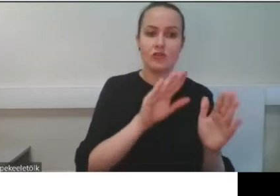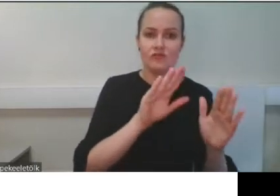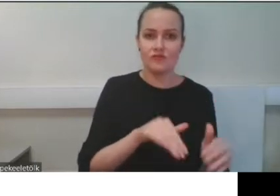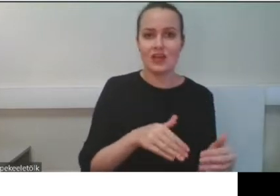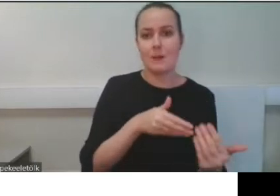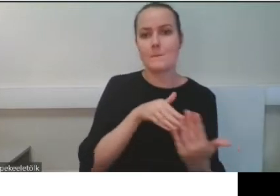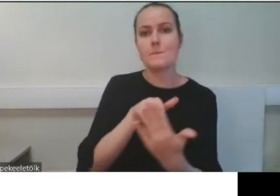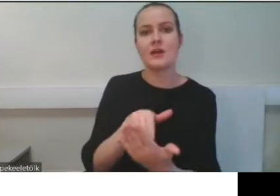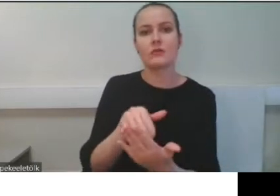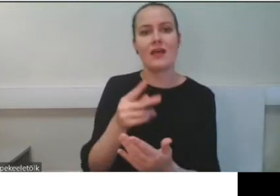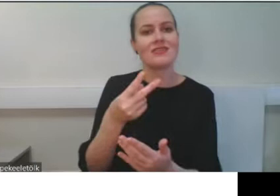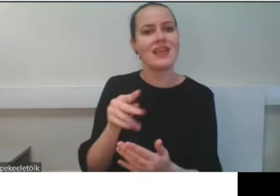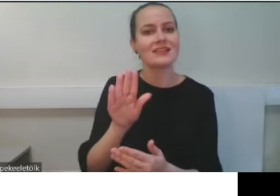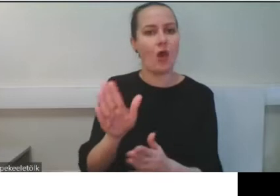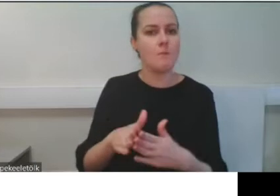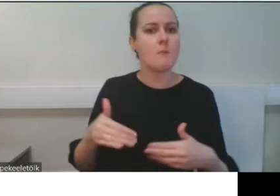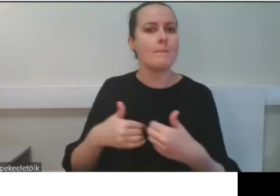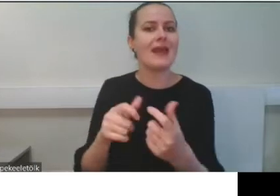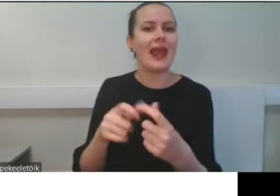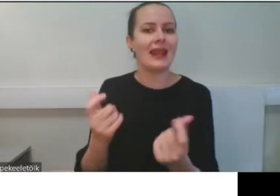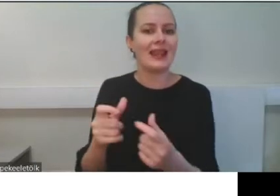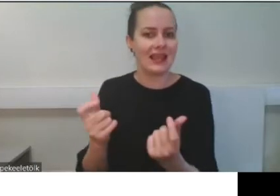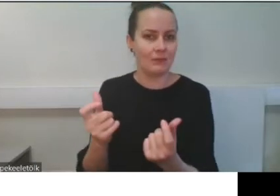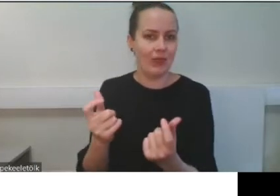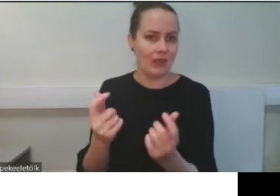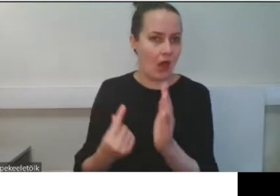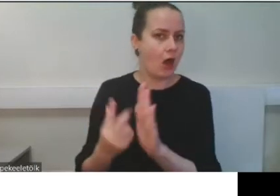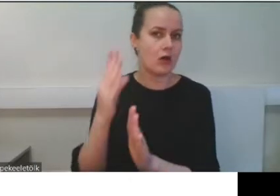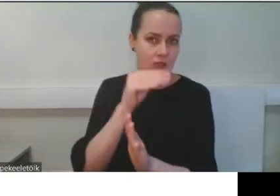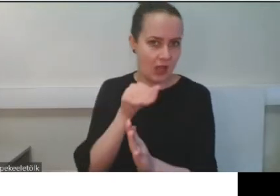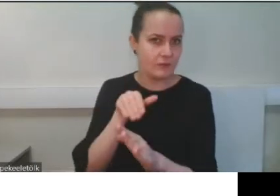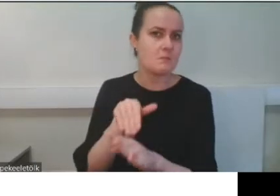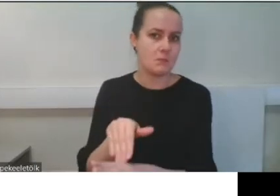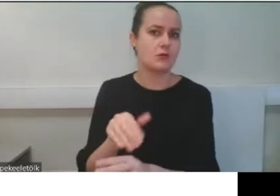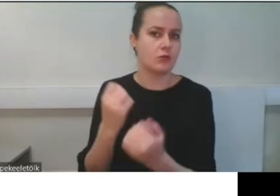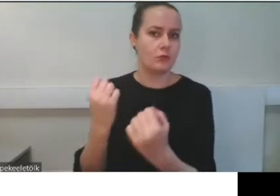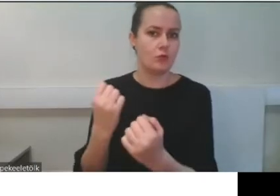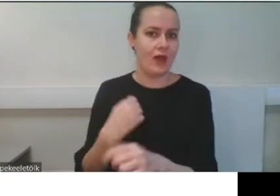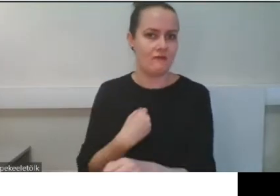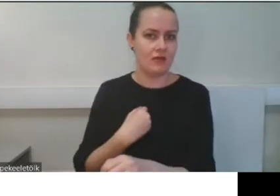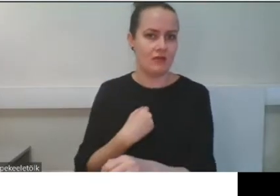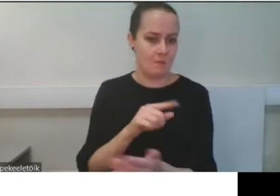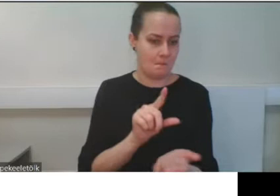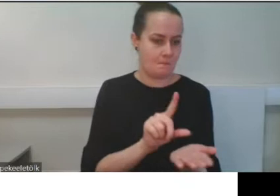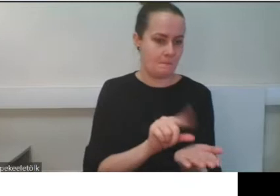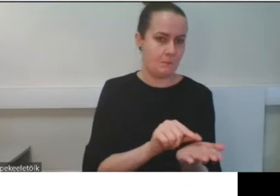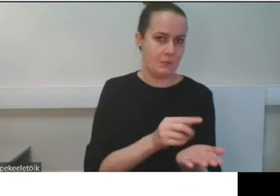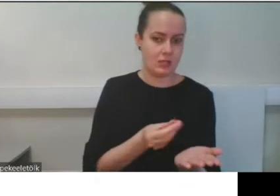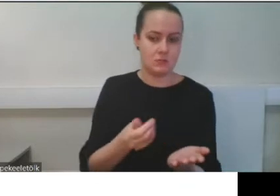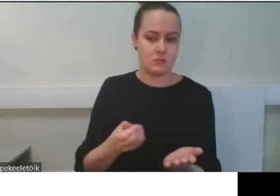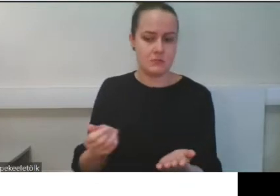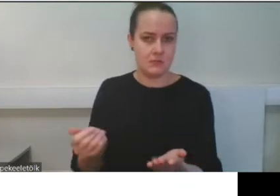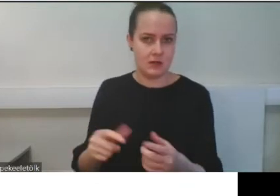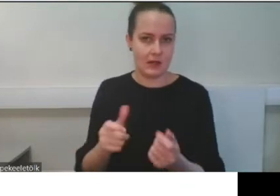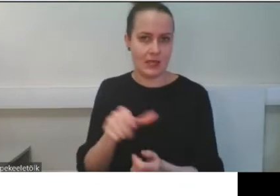siis selle järgi , millise aasta kohta sissetulekuid uuritakse . ehk siin